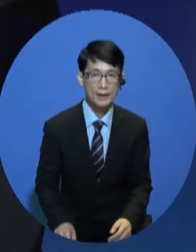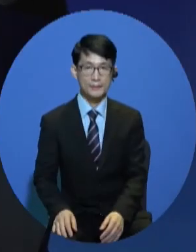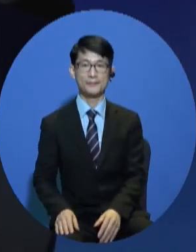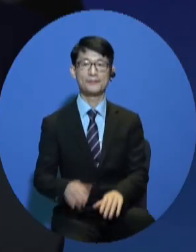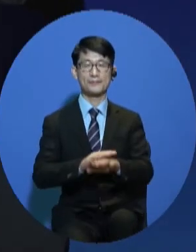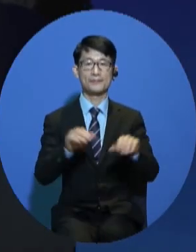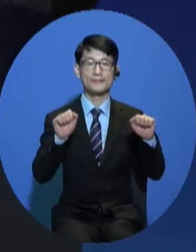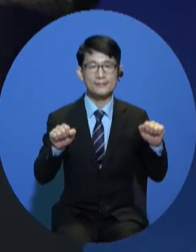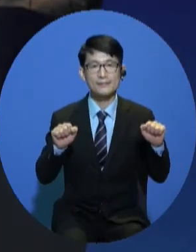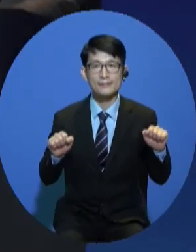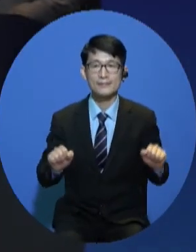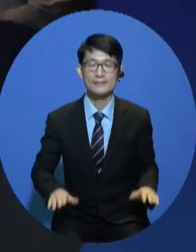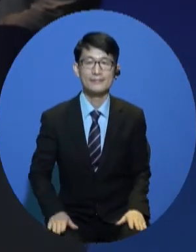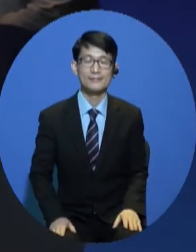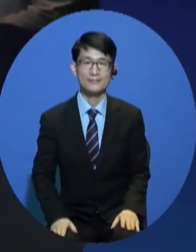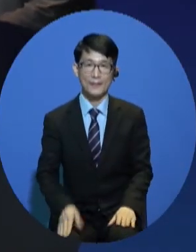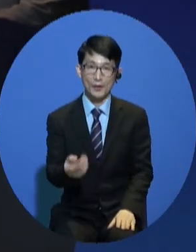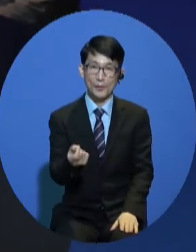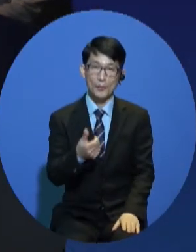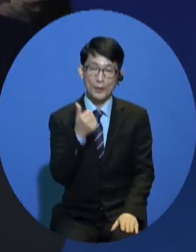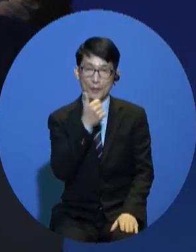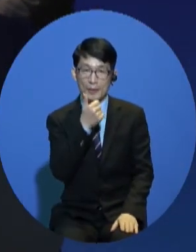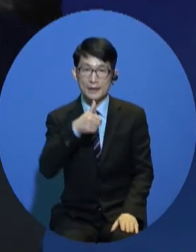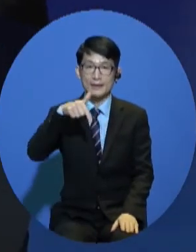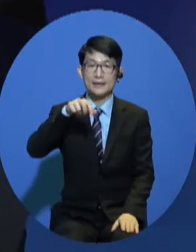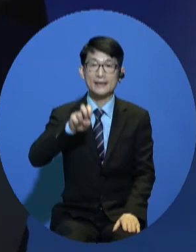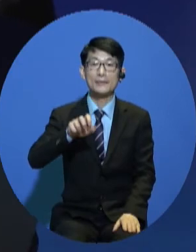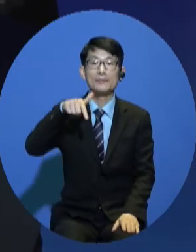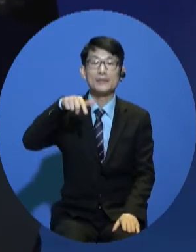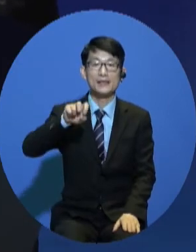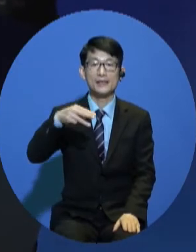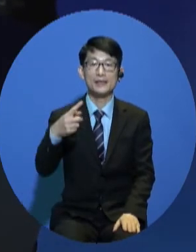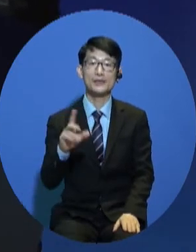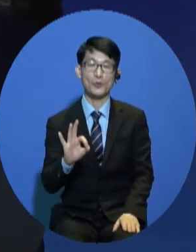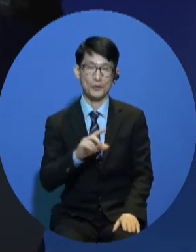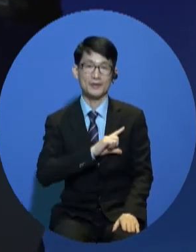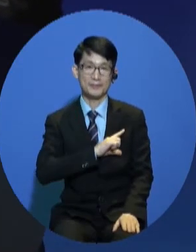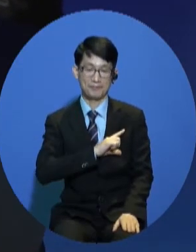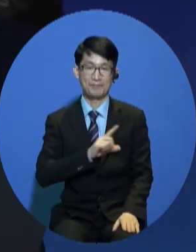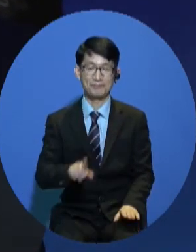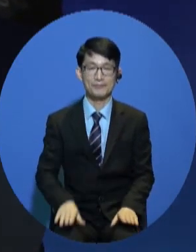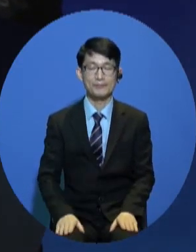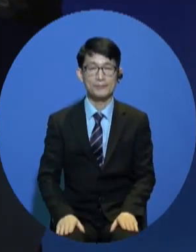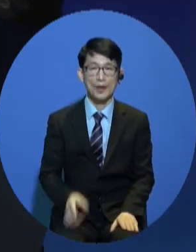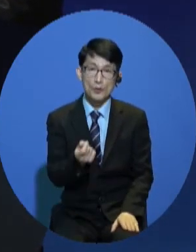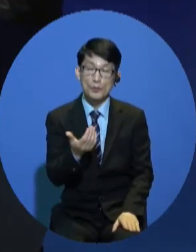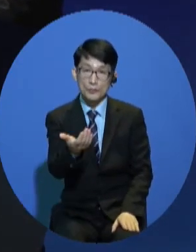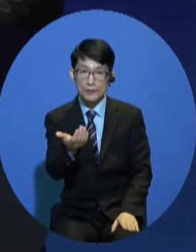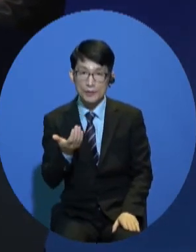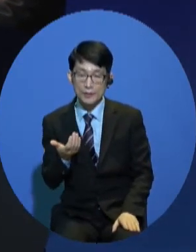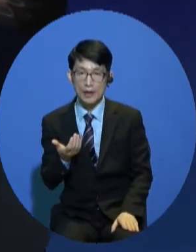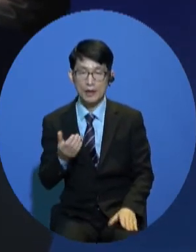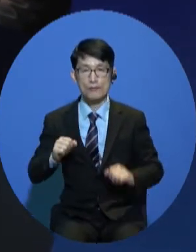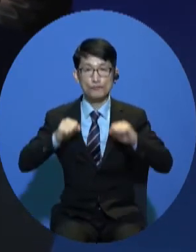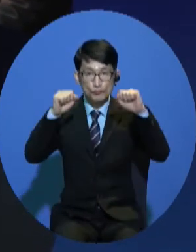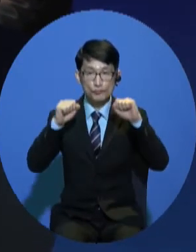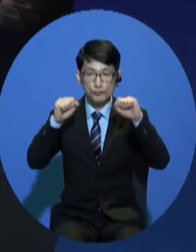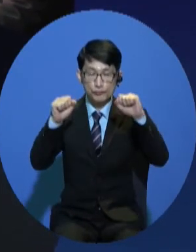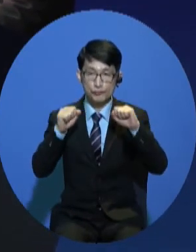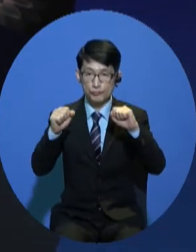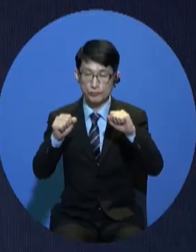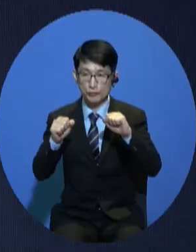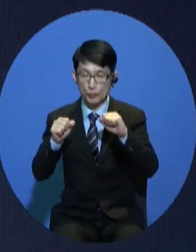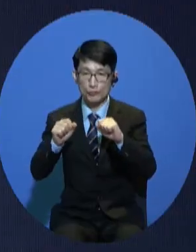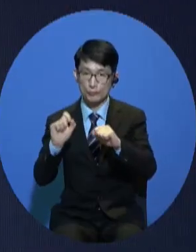예, 안녕하십니까. 예, 방금 소개받은 김기룡입니다. 좀 전에 이렇게 그 스포츠를 통한